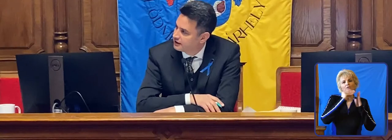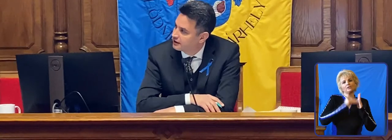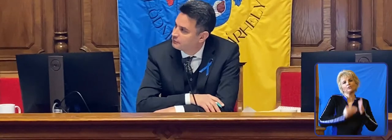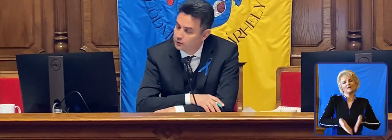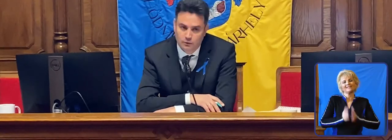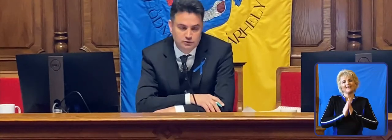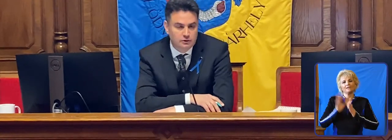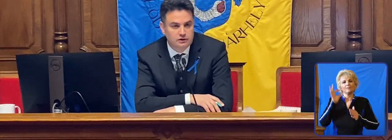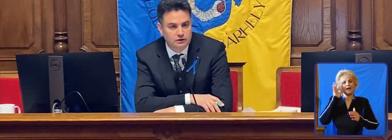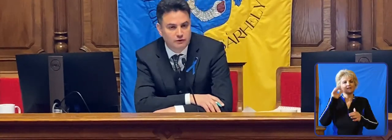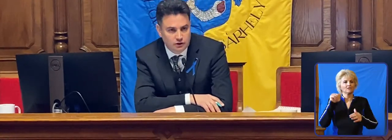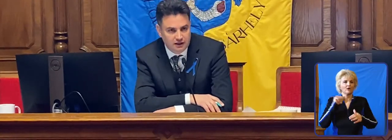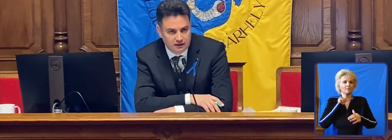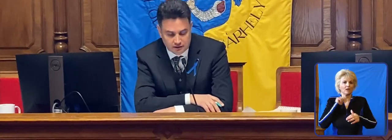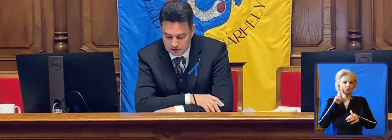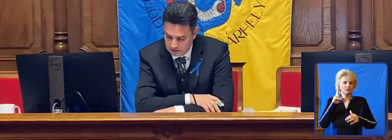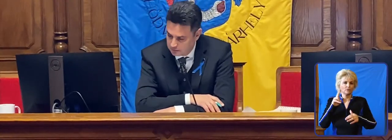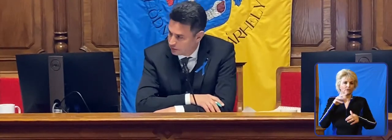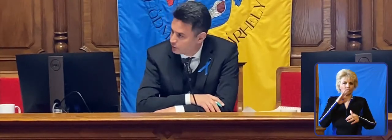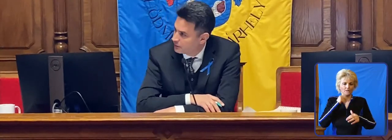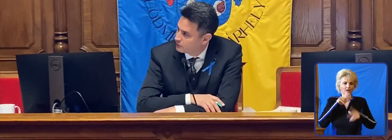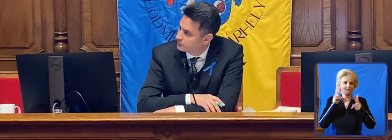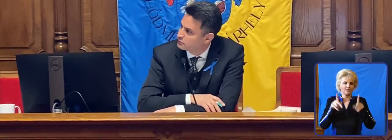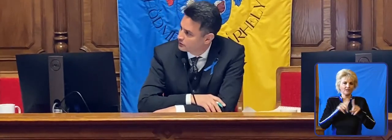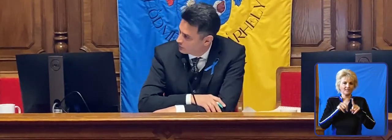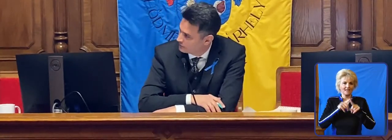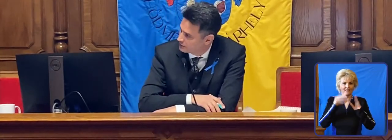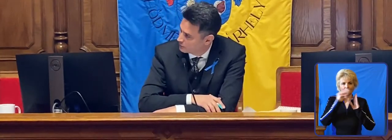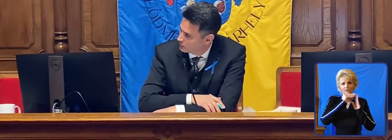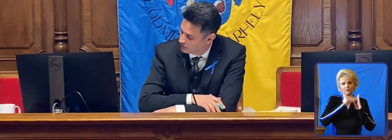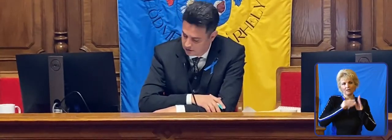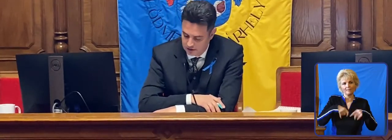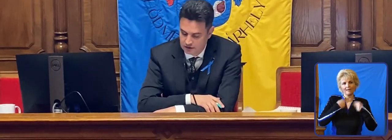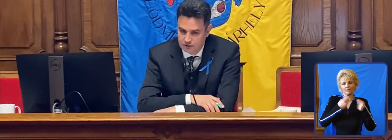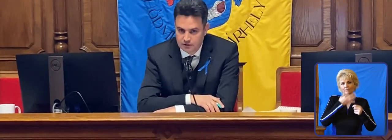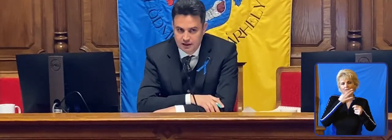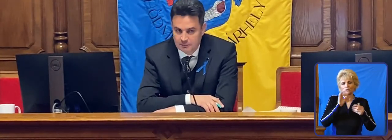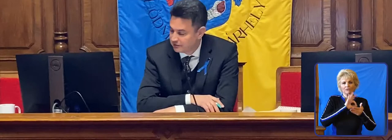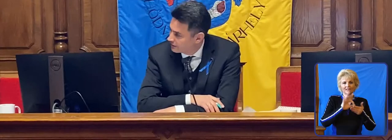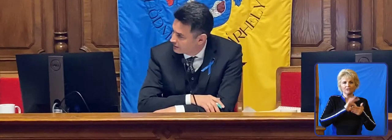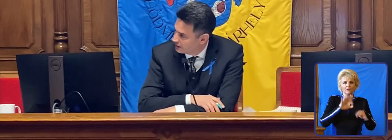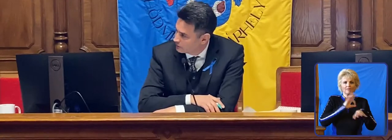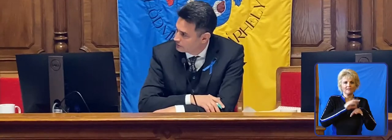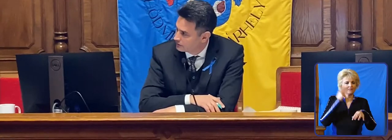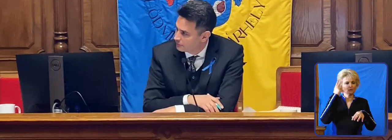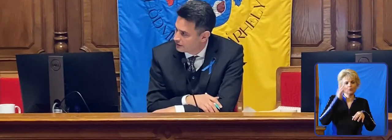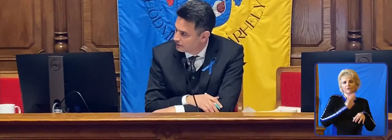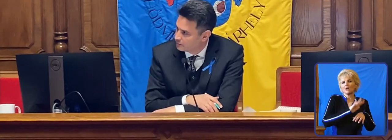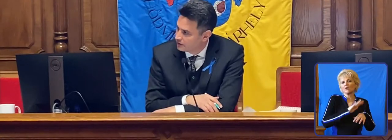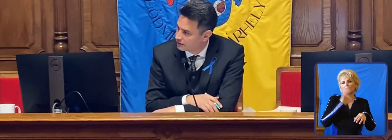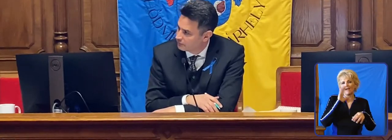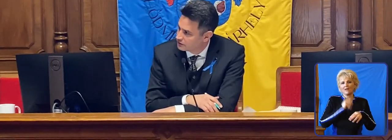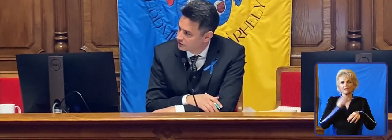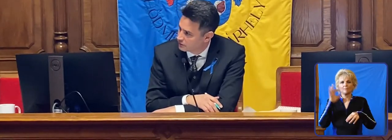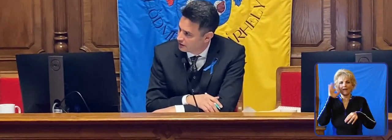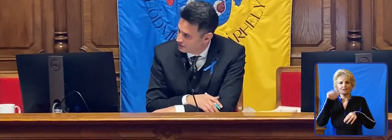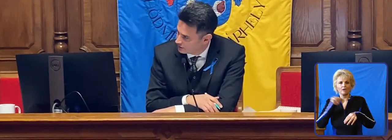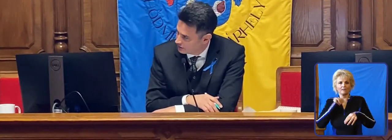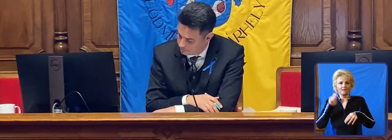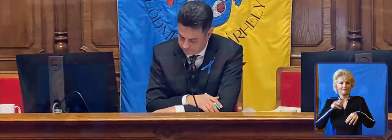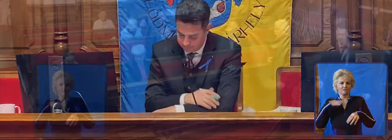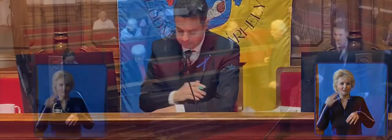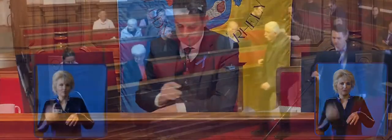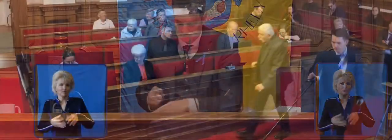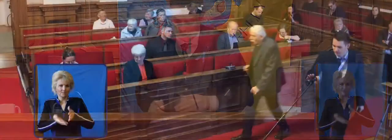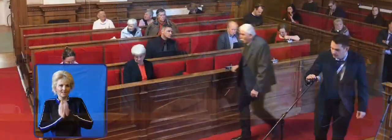mondja, jelezte nekem, hogy Kurucz Rolandnak vannak ilyen adatai, úgyhogy akkor megadom a szót irodavezető úrnak, hogy kérem reflektáljon Bálint Gabriella képviselőasszony